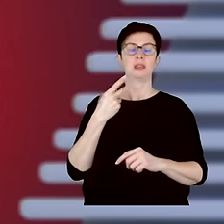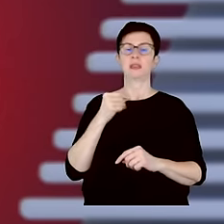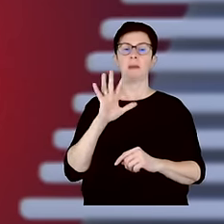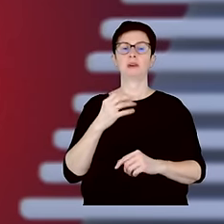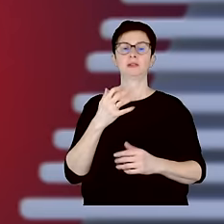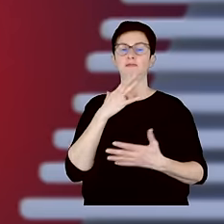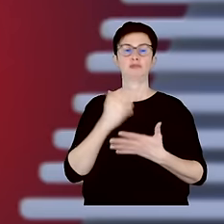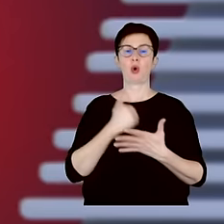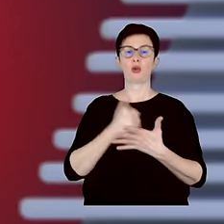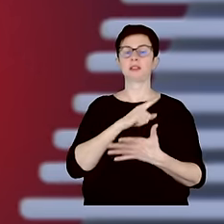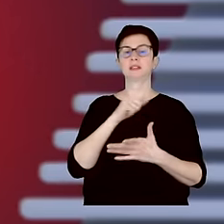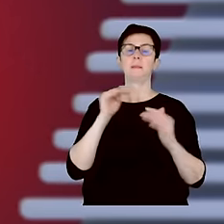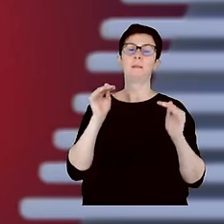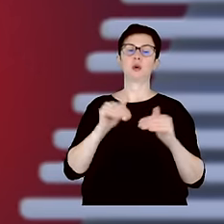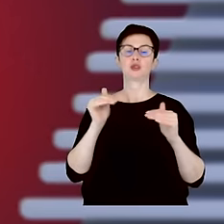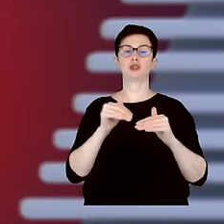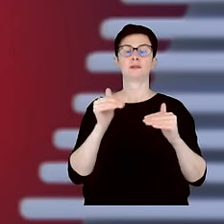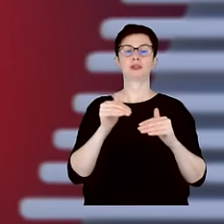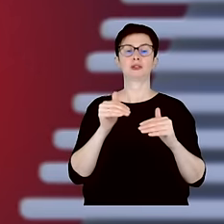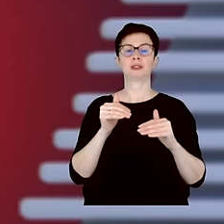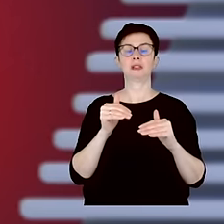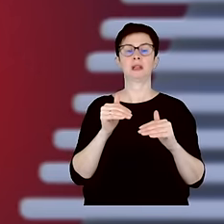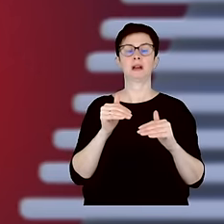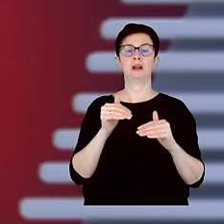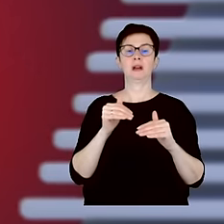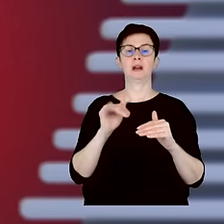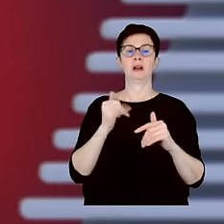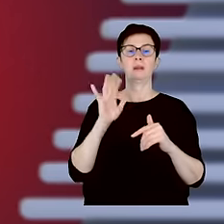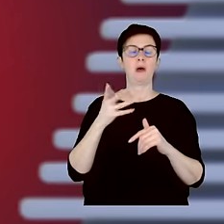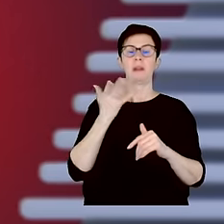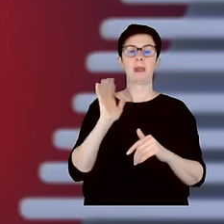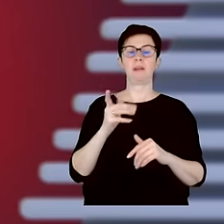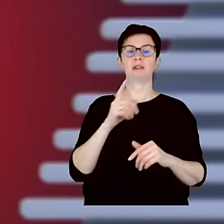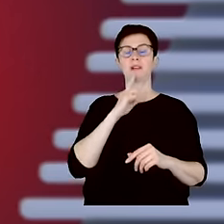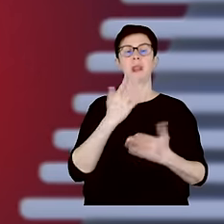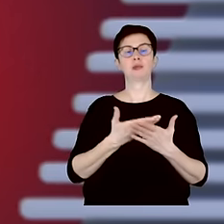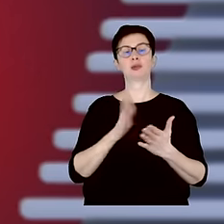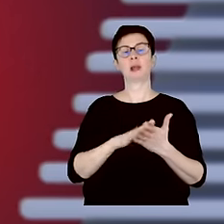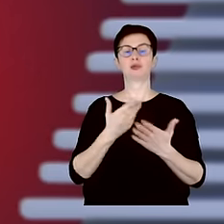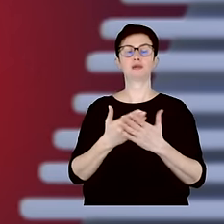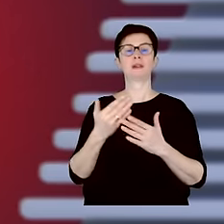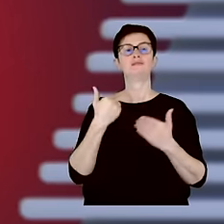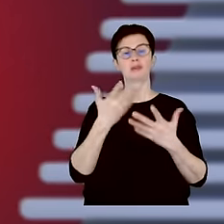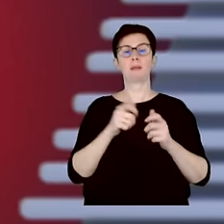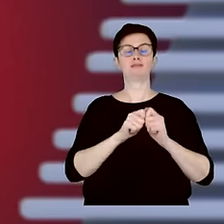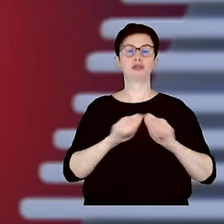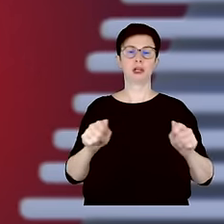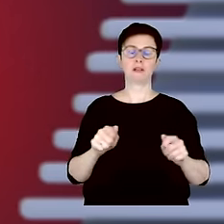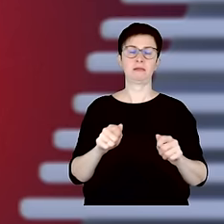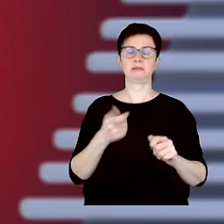mu możliwości i nie zarządzi na przykład przerwy w wykonywaniu kary, co jest standardem przy